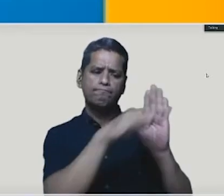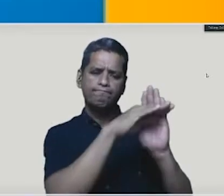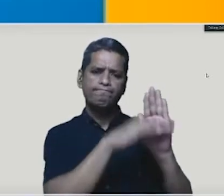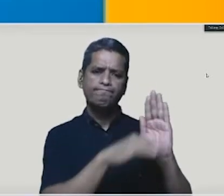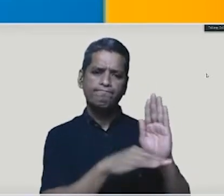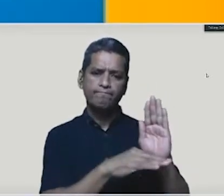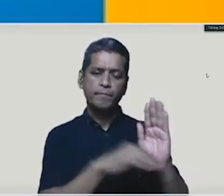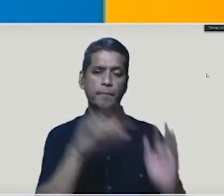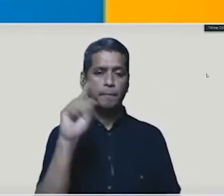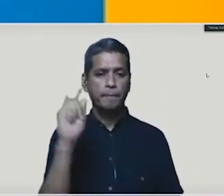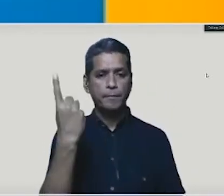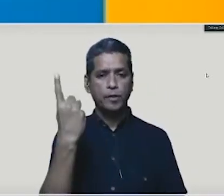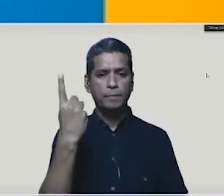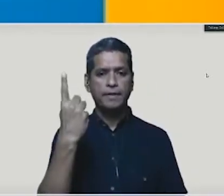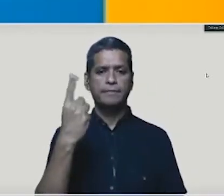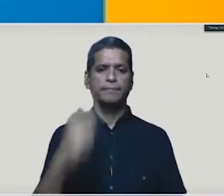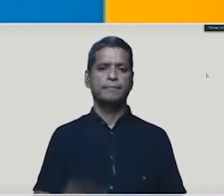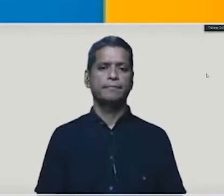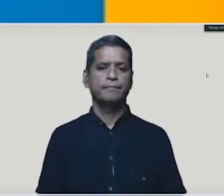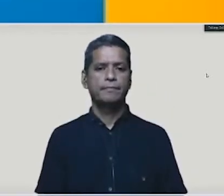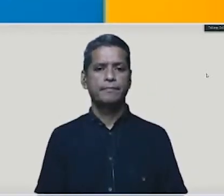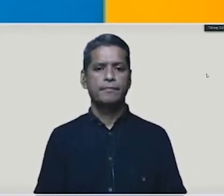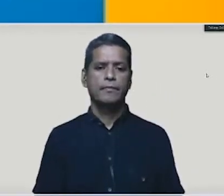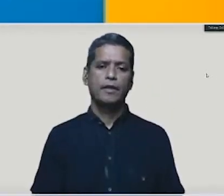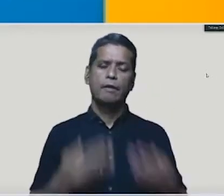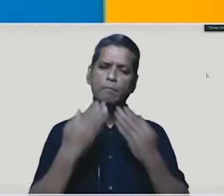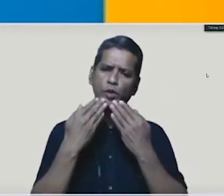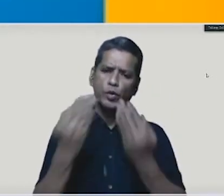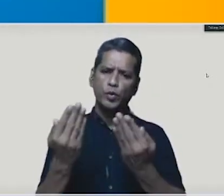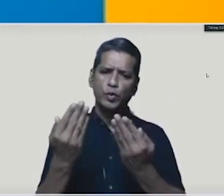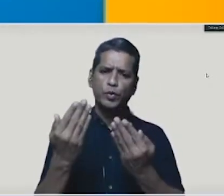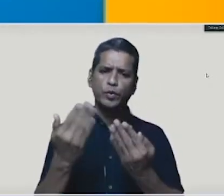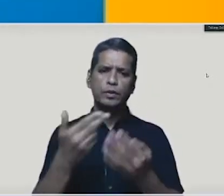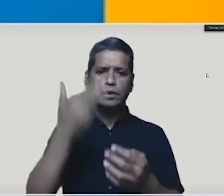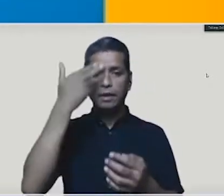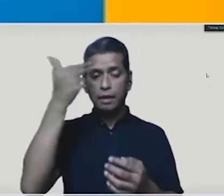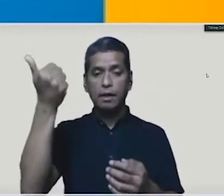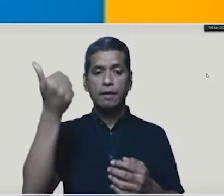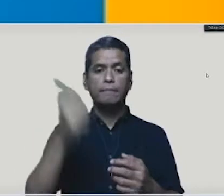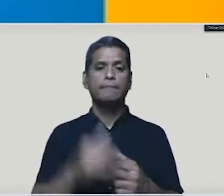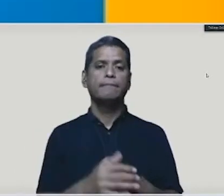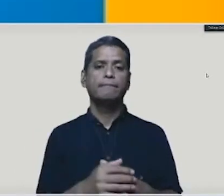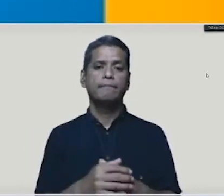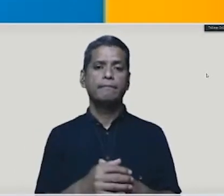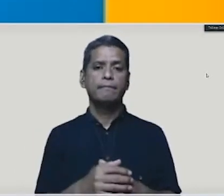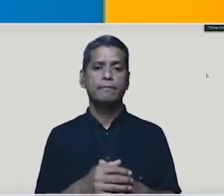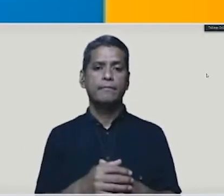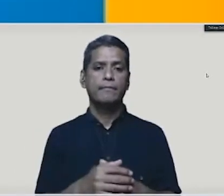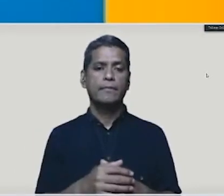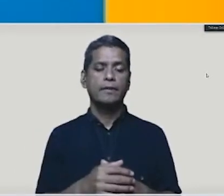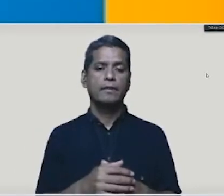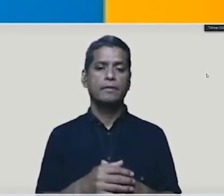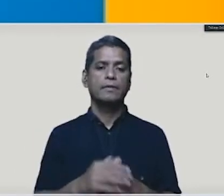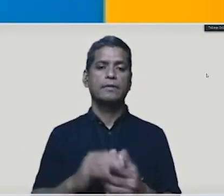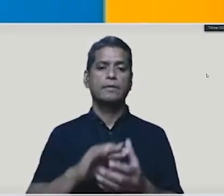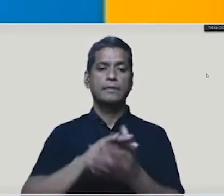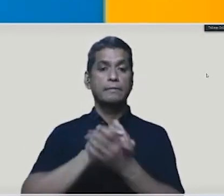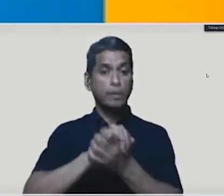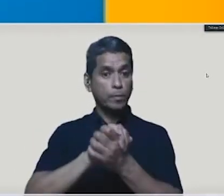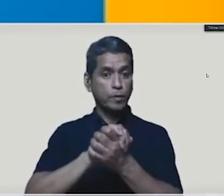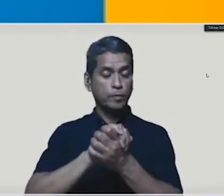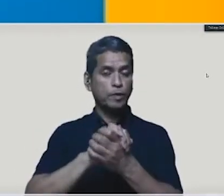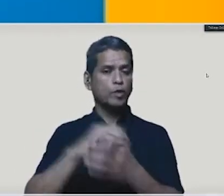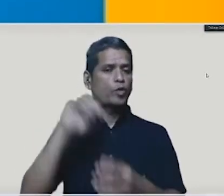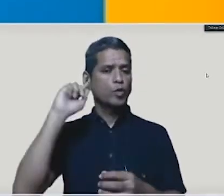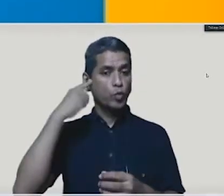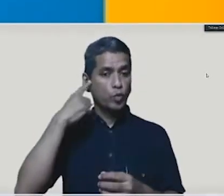terus ragu kita bersyukur oleh karena eh sahabat tuli akan menterjemahkan